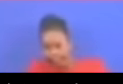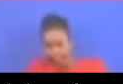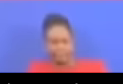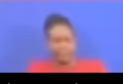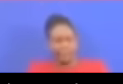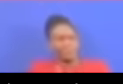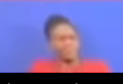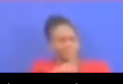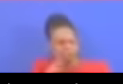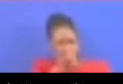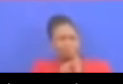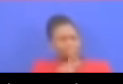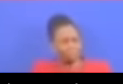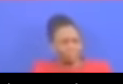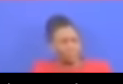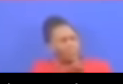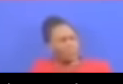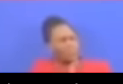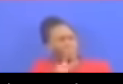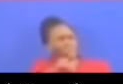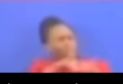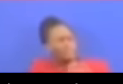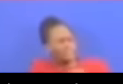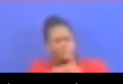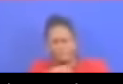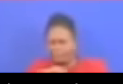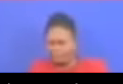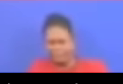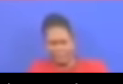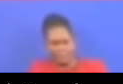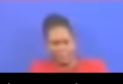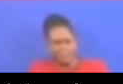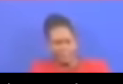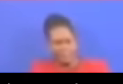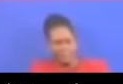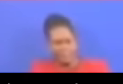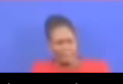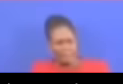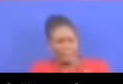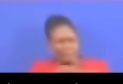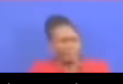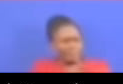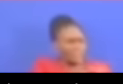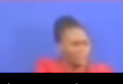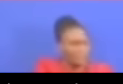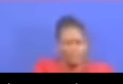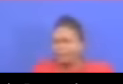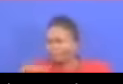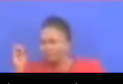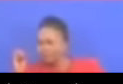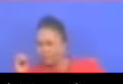tunawaficha hawa watu kuwataja kwa sababu kama ati inajaribu kuingia alfu inatoka sijui kama ni kuna